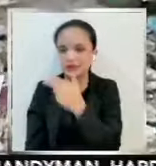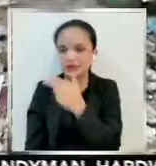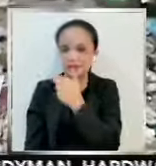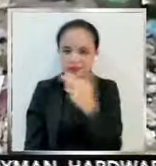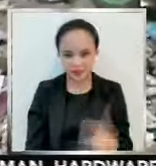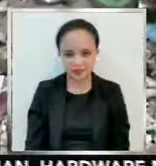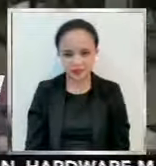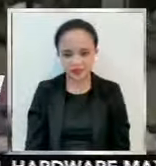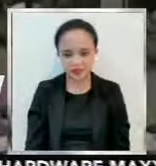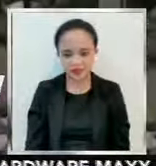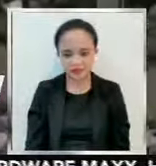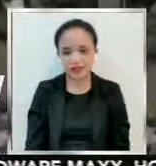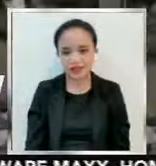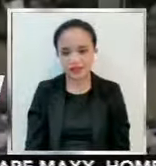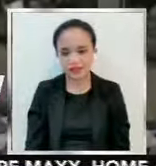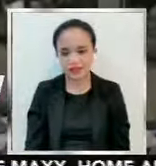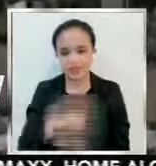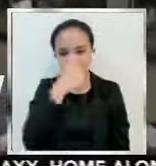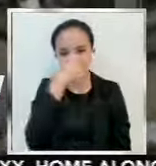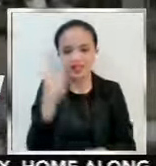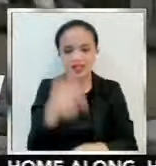Tagal naman mahuli. Dapat